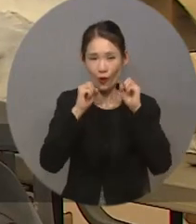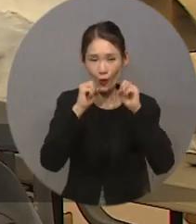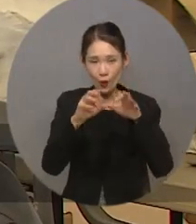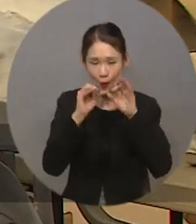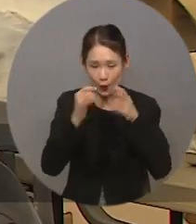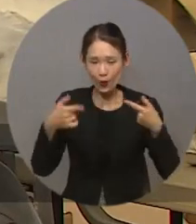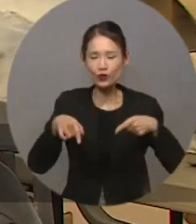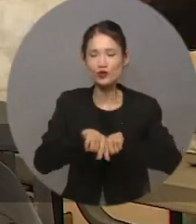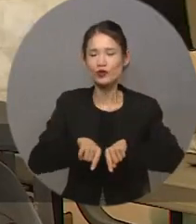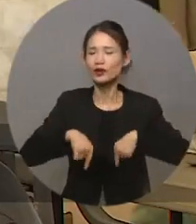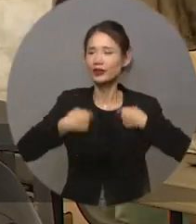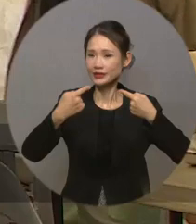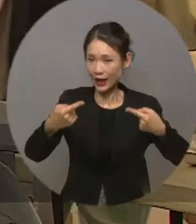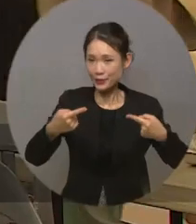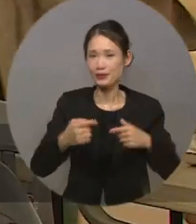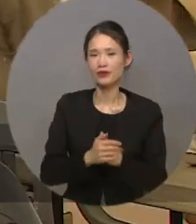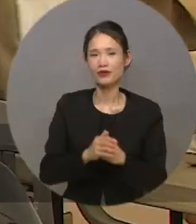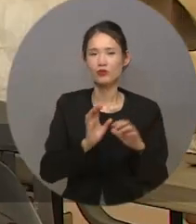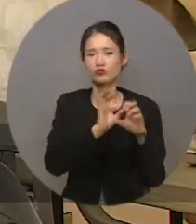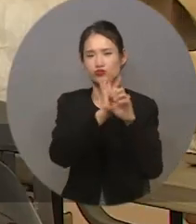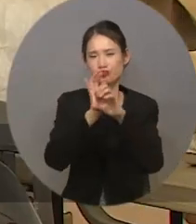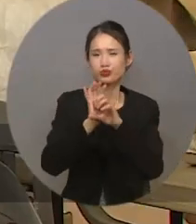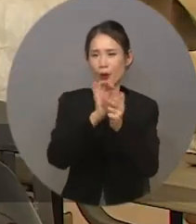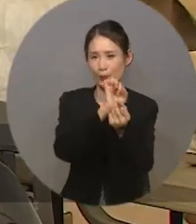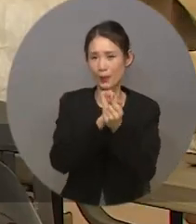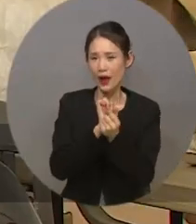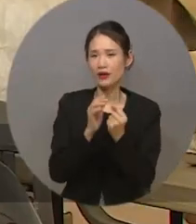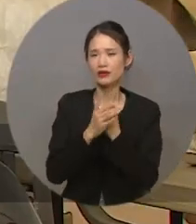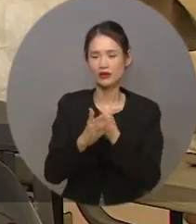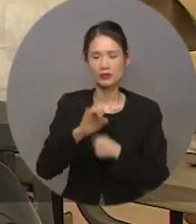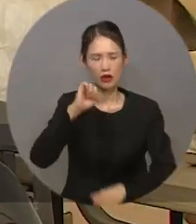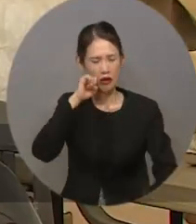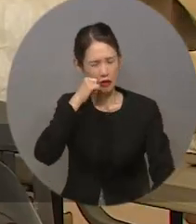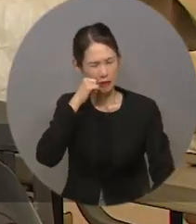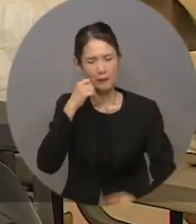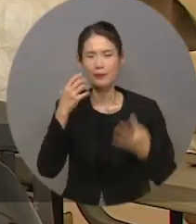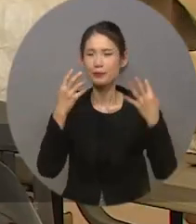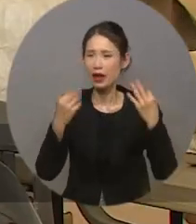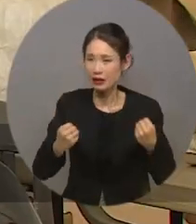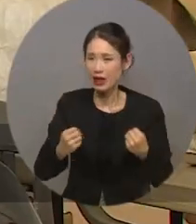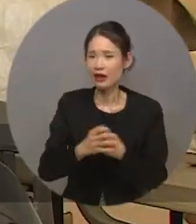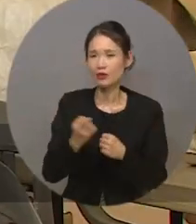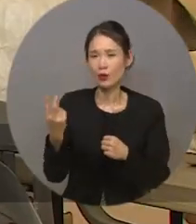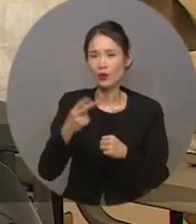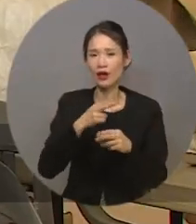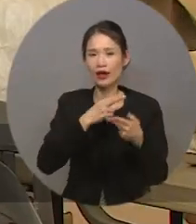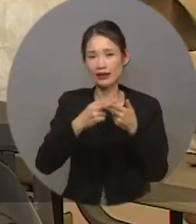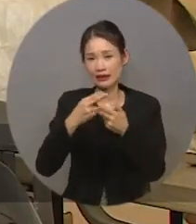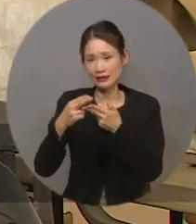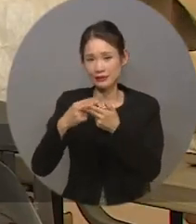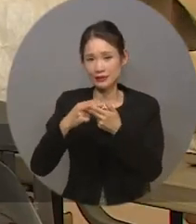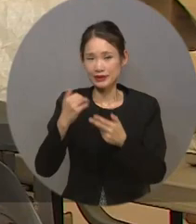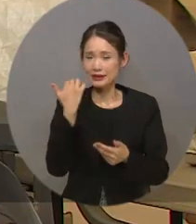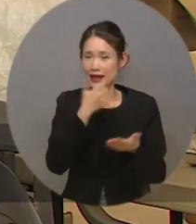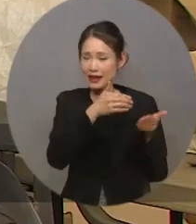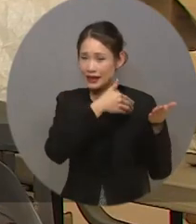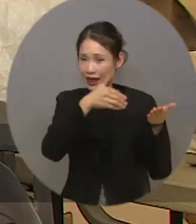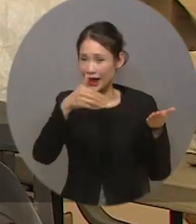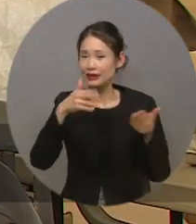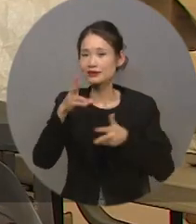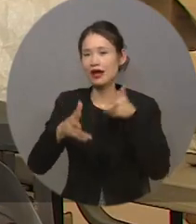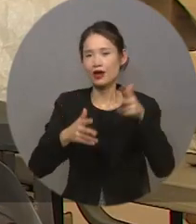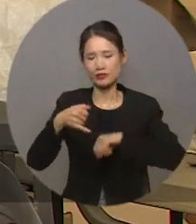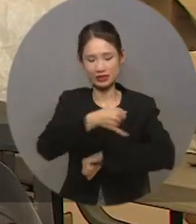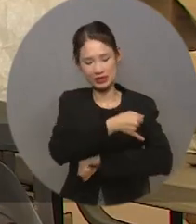참여하게 되었습니다. 코로나로 인한 어려움도 많이 컸었고요. 사실은 애니메이션 채색 사업을 하다가 이렇게